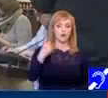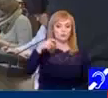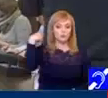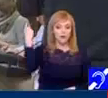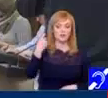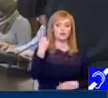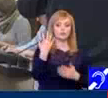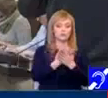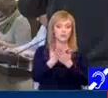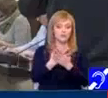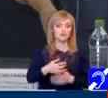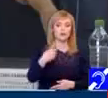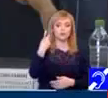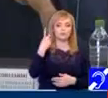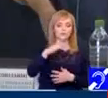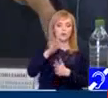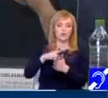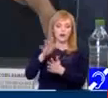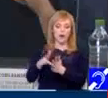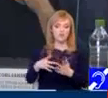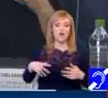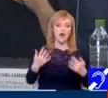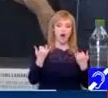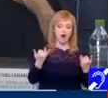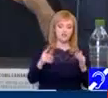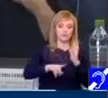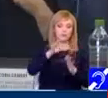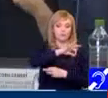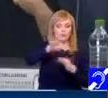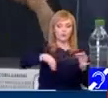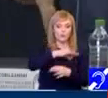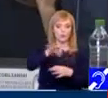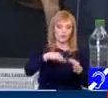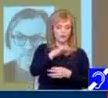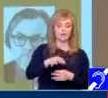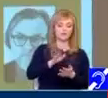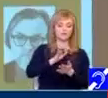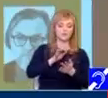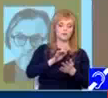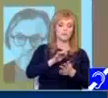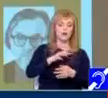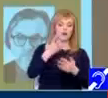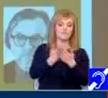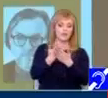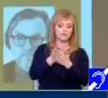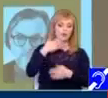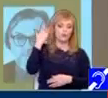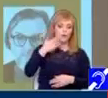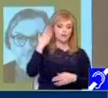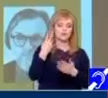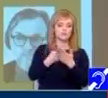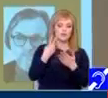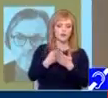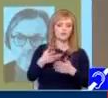100 de ani, 100 de filme, 100 de orașe. Astăzi a început la Iași proiectul Centenarul Filmului Românesc, ce va readuce pe marele ecran cele